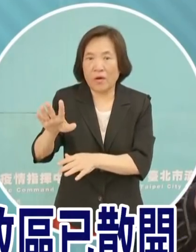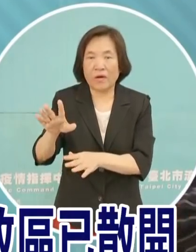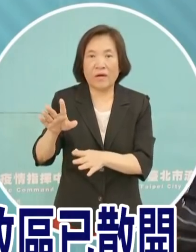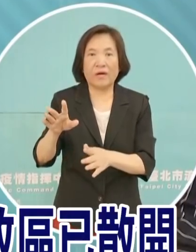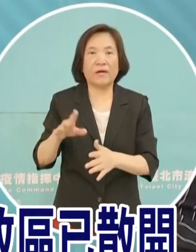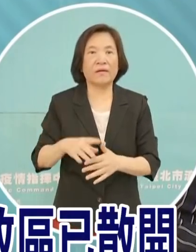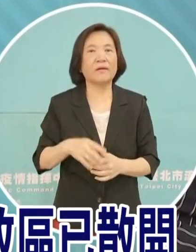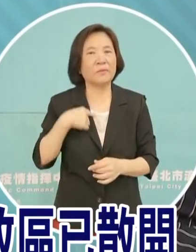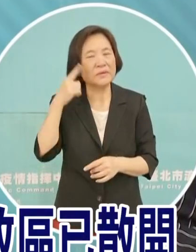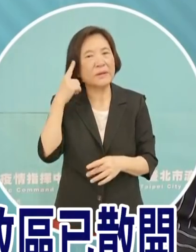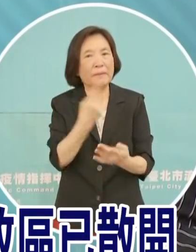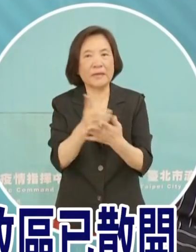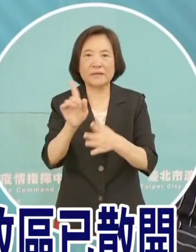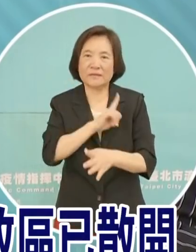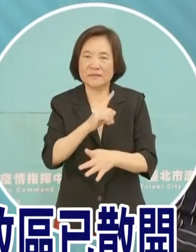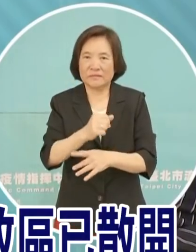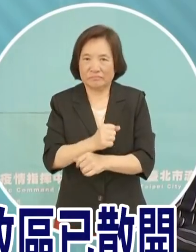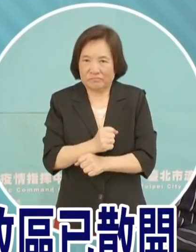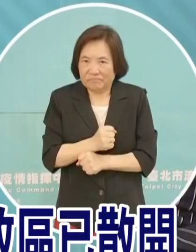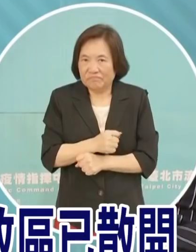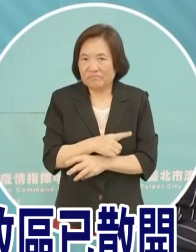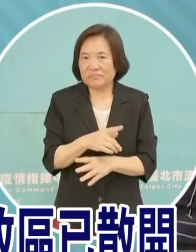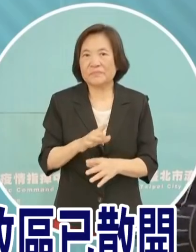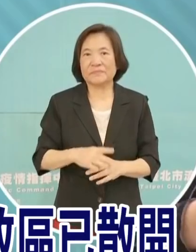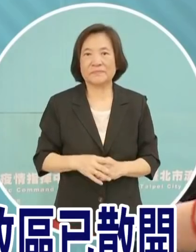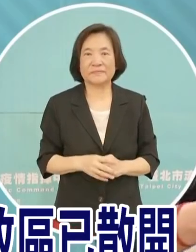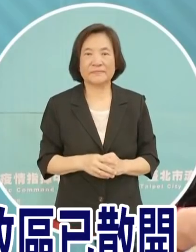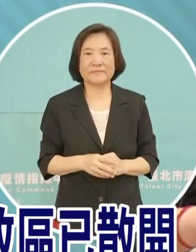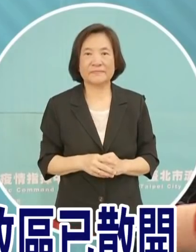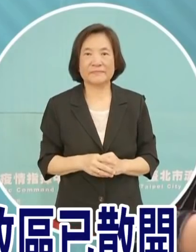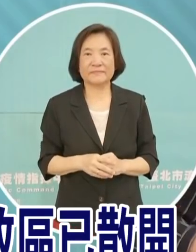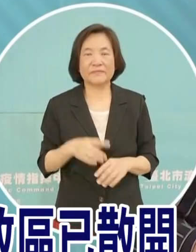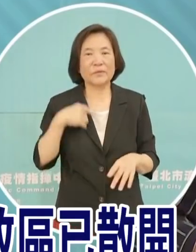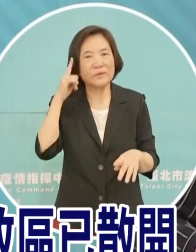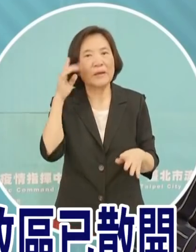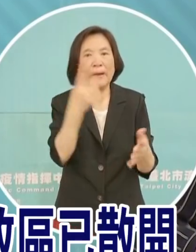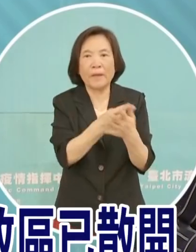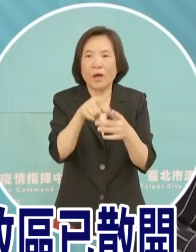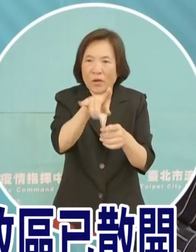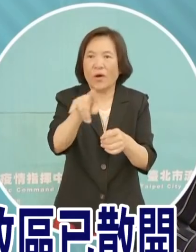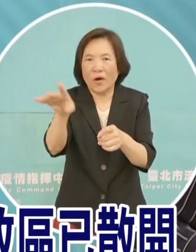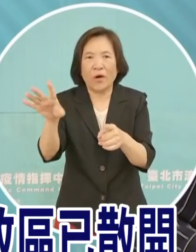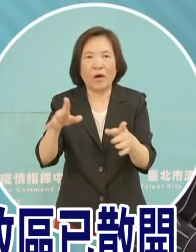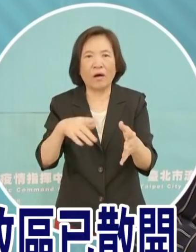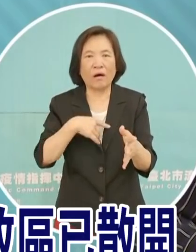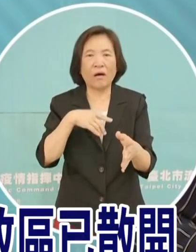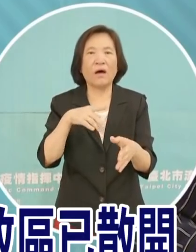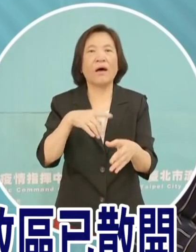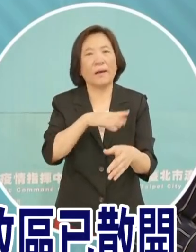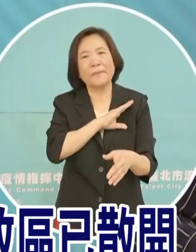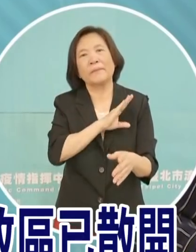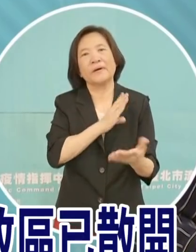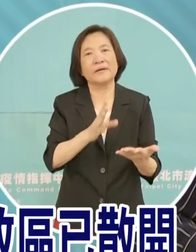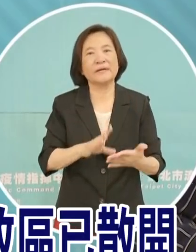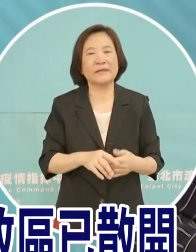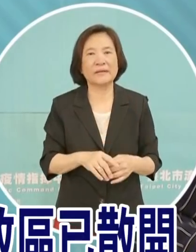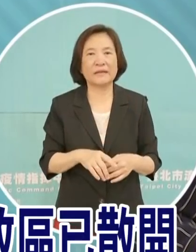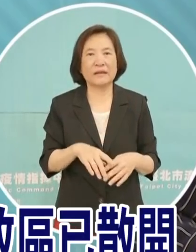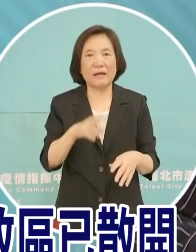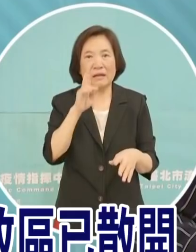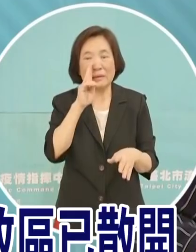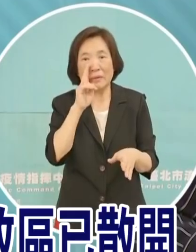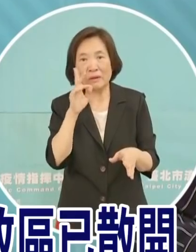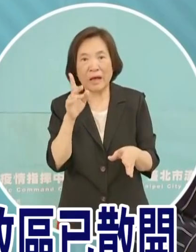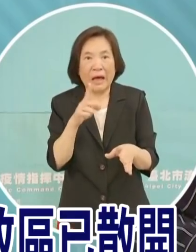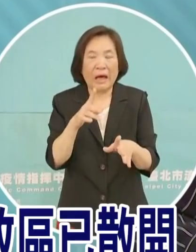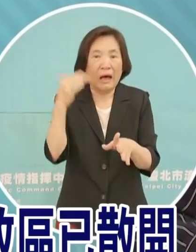里有确诊案例，确诊案例。我想这个就是不意外的哈、哦。所以我们要先把这个目